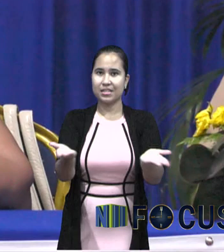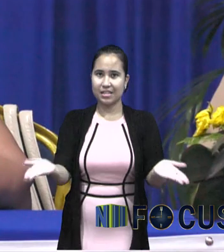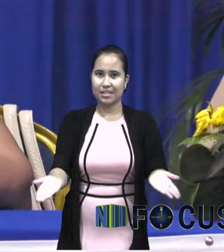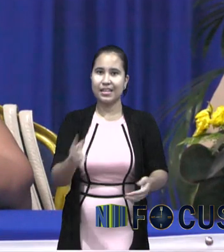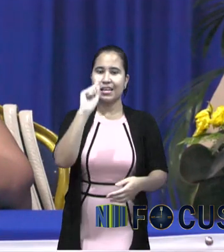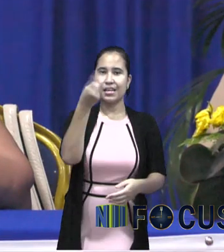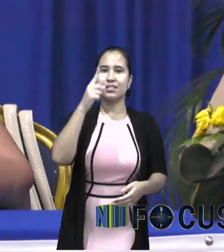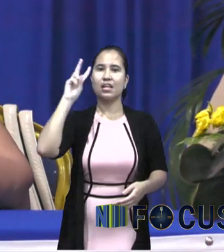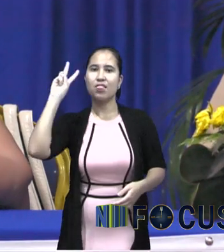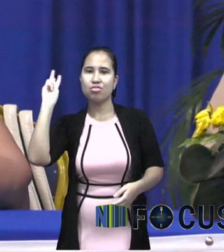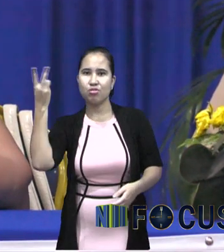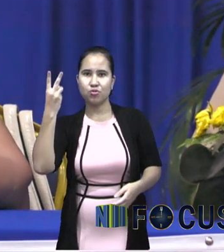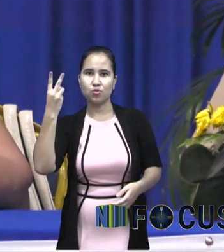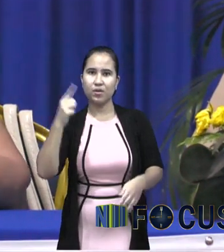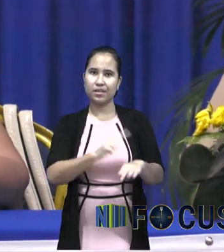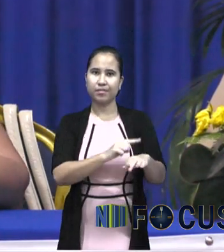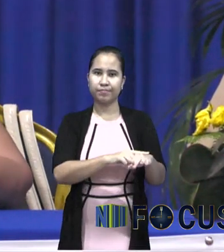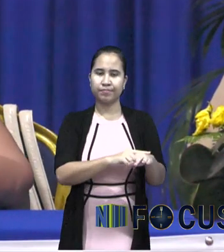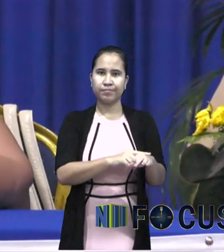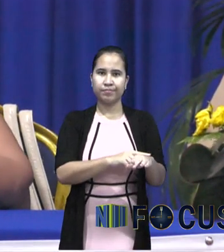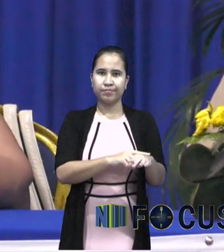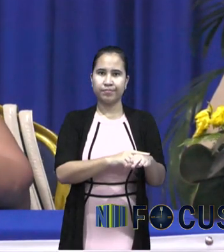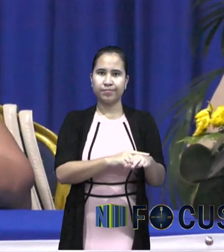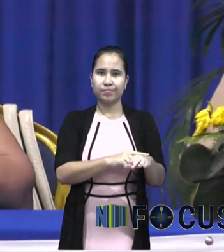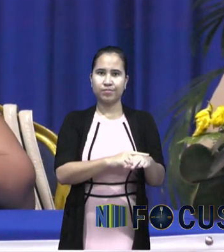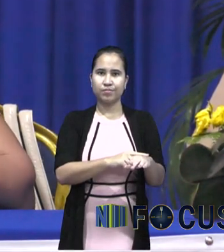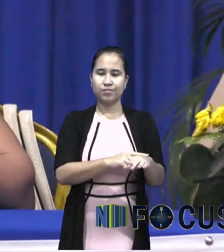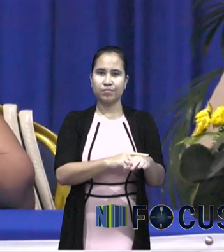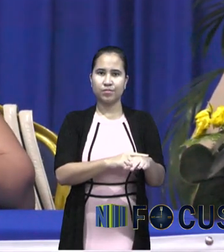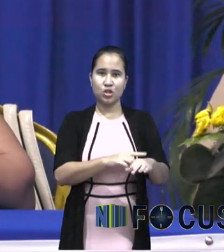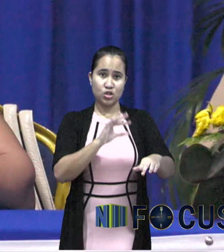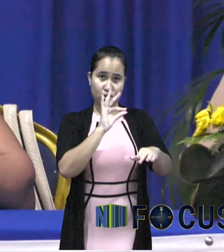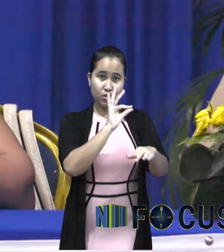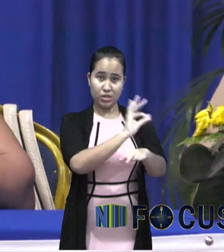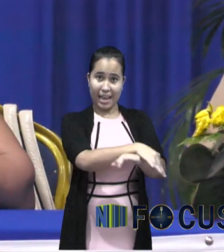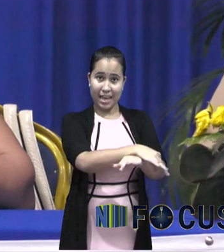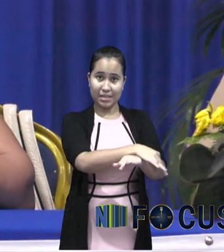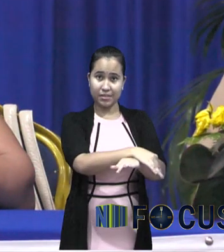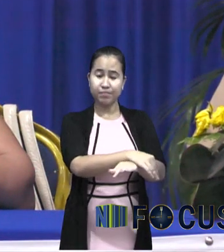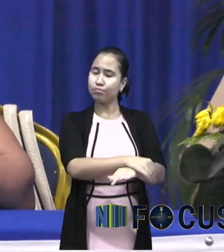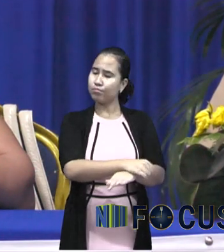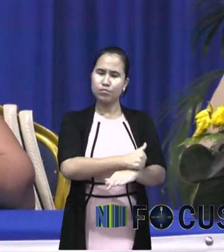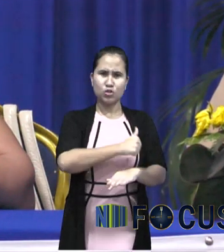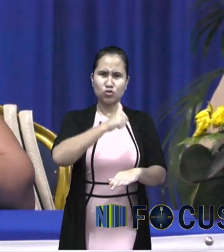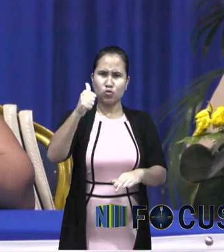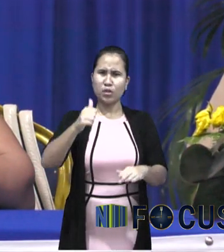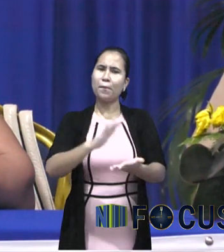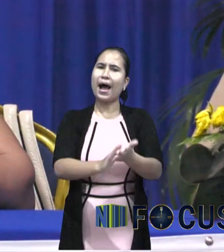tweede kwartaal. De leerstof is in voldoende mate aan de orde